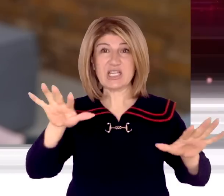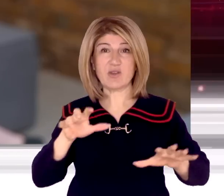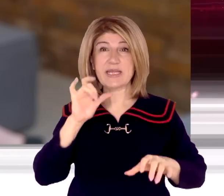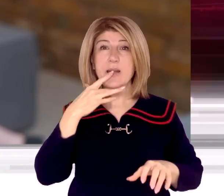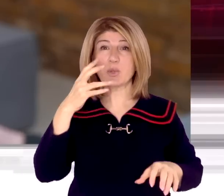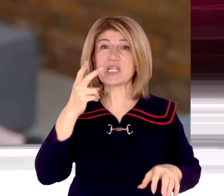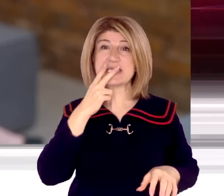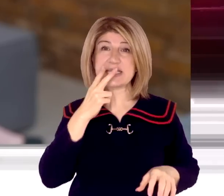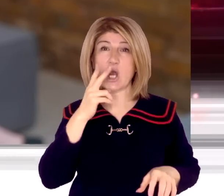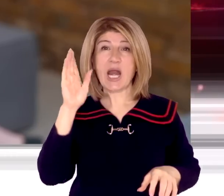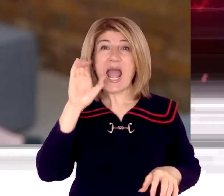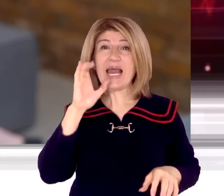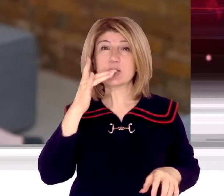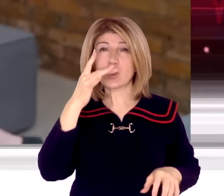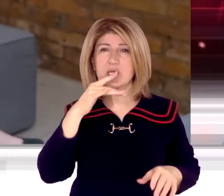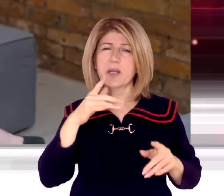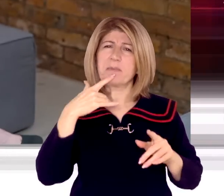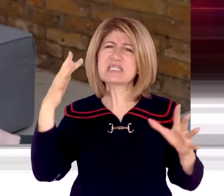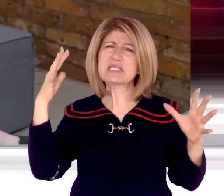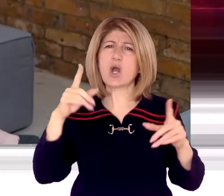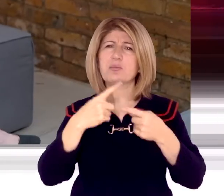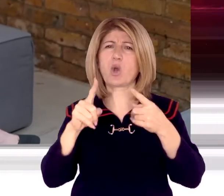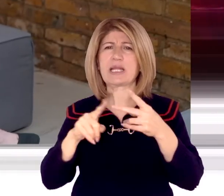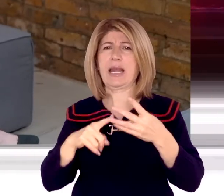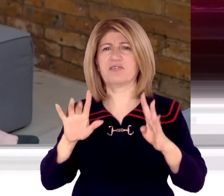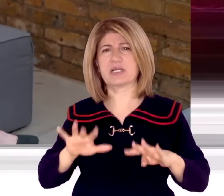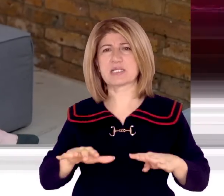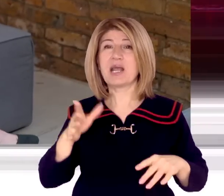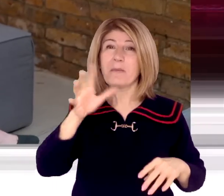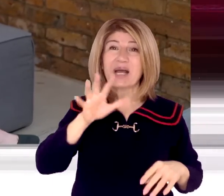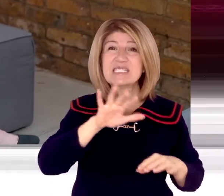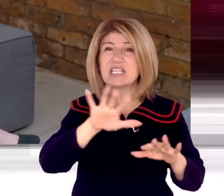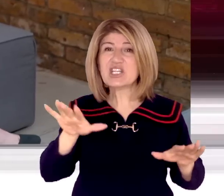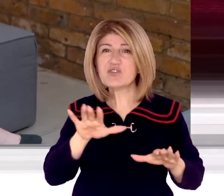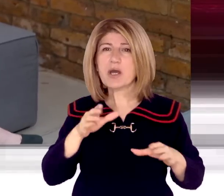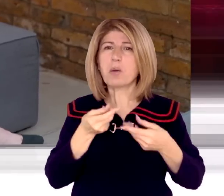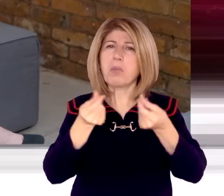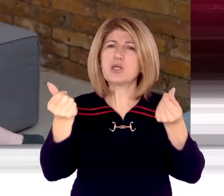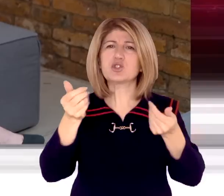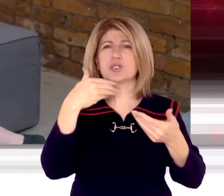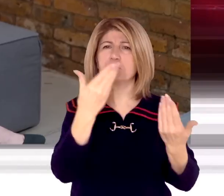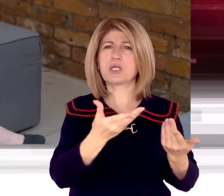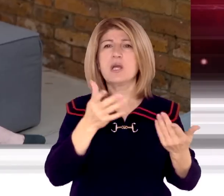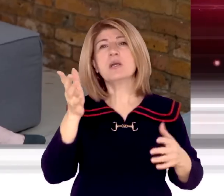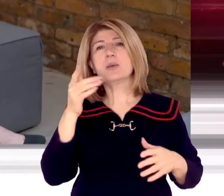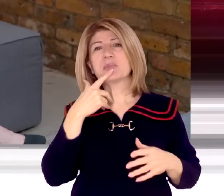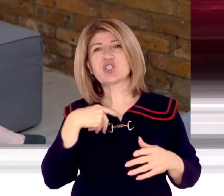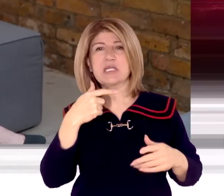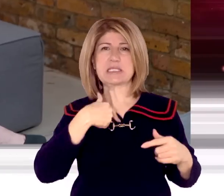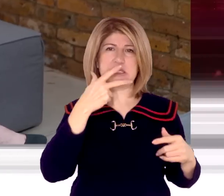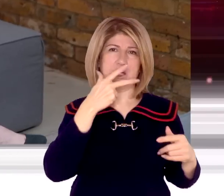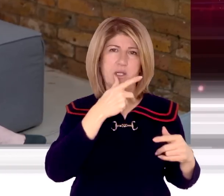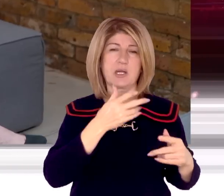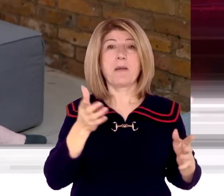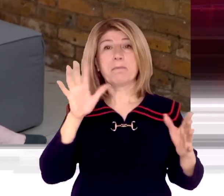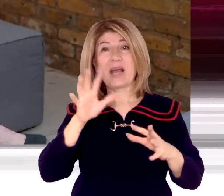سیاست کشورها در مورد سیگارهای الکترونیکی بسیار متفاوته. تو بعضی از کشورها مجانی به سیگاری‌ها میدن تا